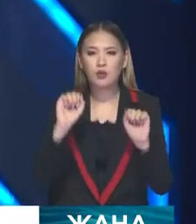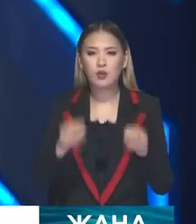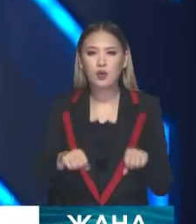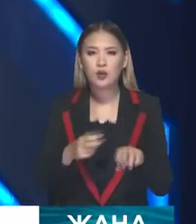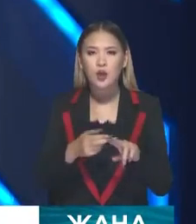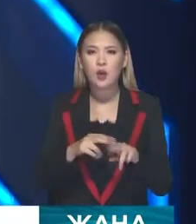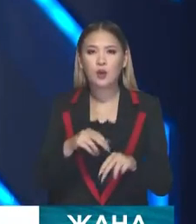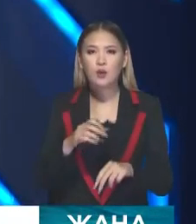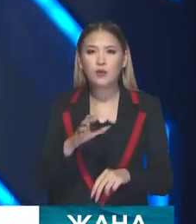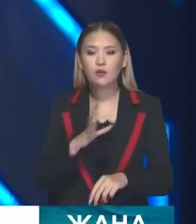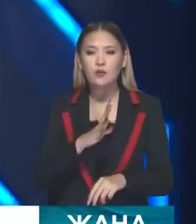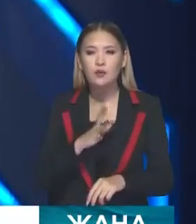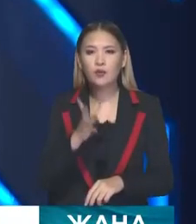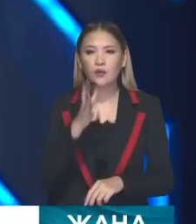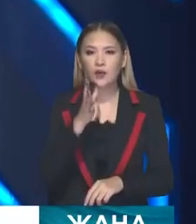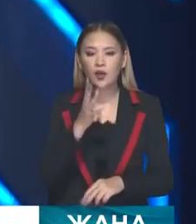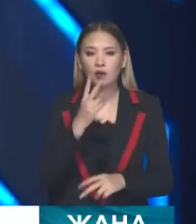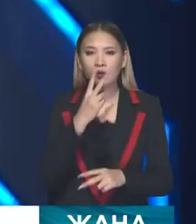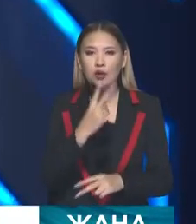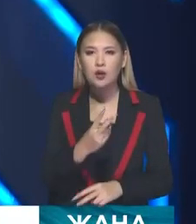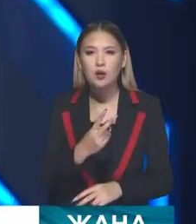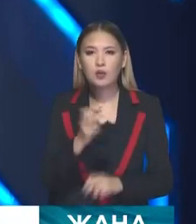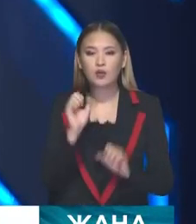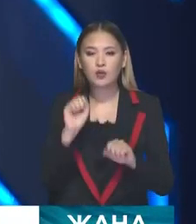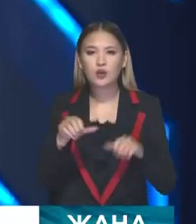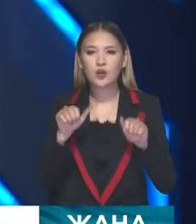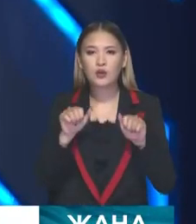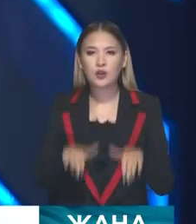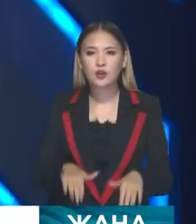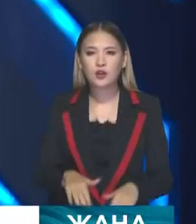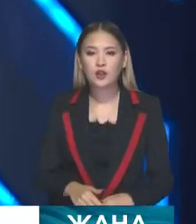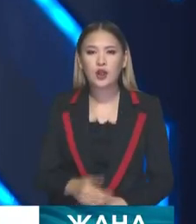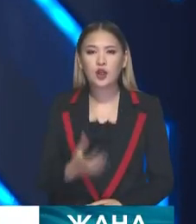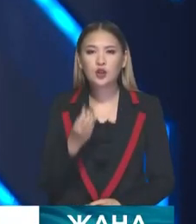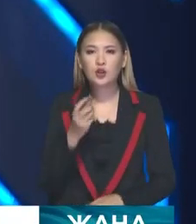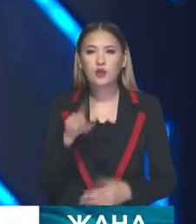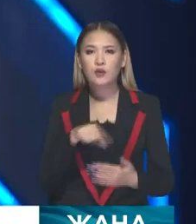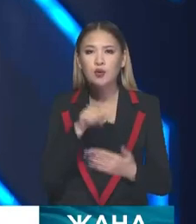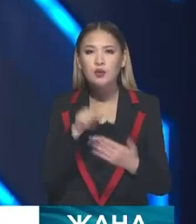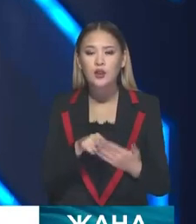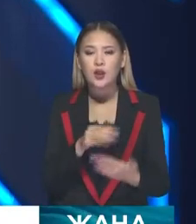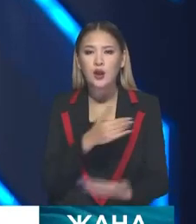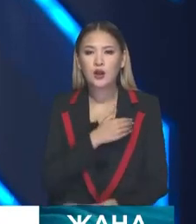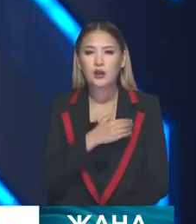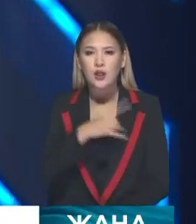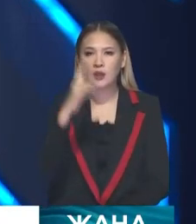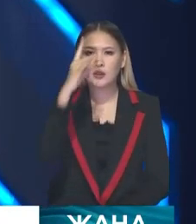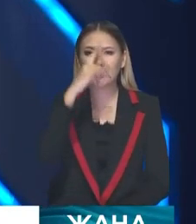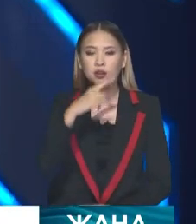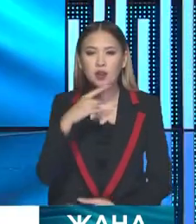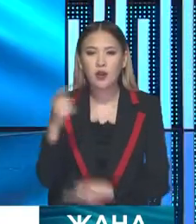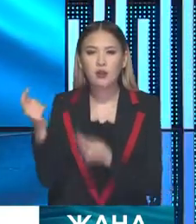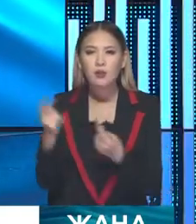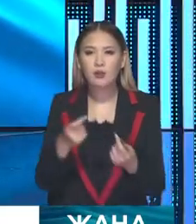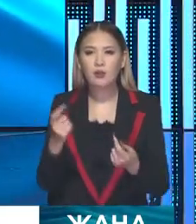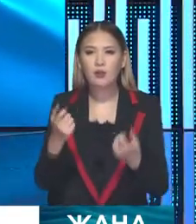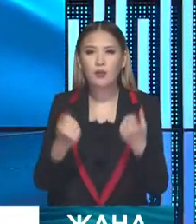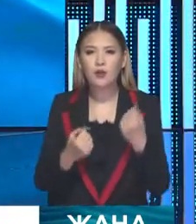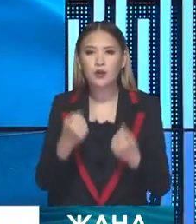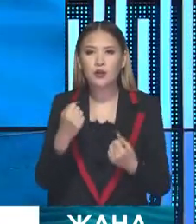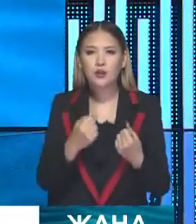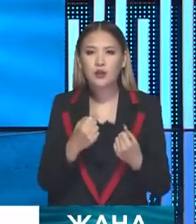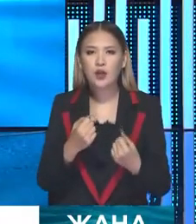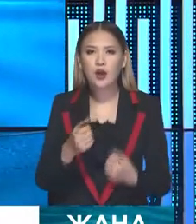уақыт барысында бұл мәселе шешілмейді. Ермек мырза, тағы бір мәселені сұрайыншы. Қазір Қазақстанға кіргізіліп жатыр ғой, жасырын емес,